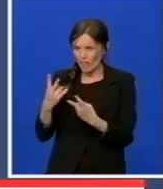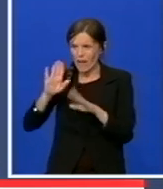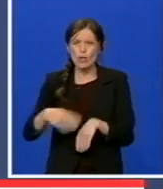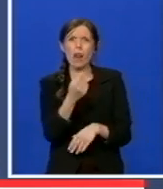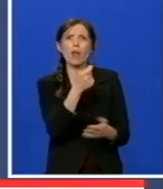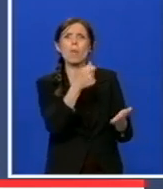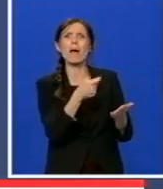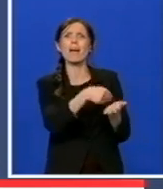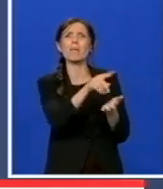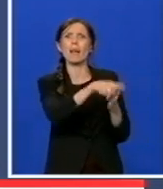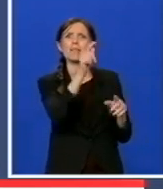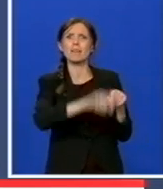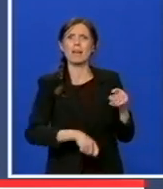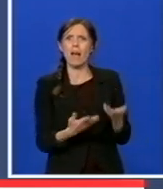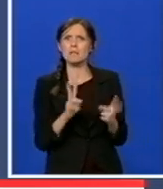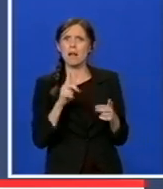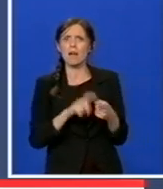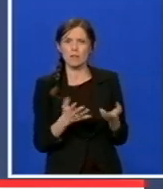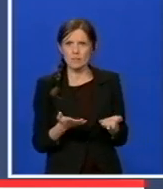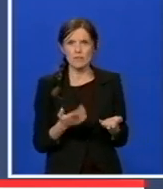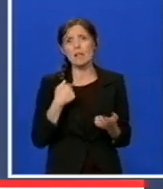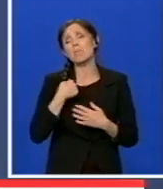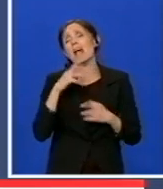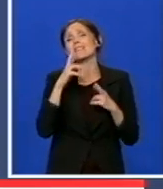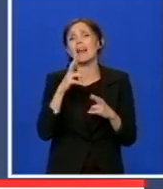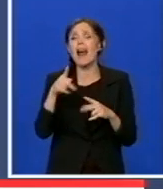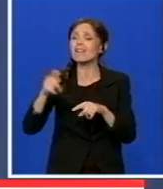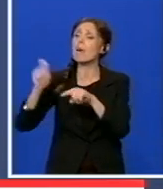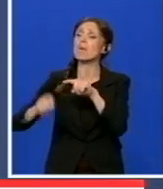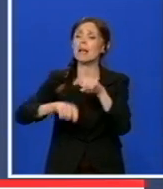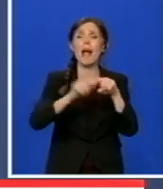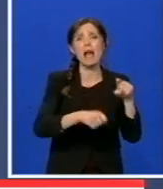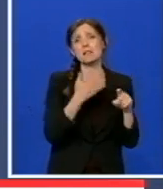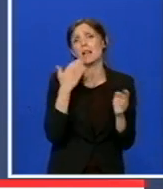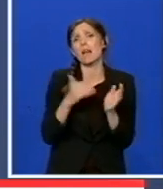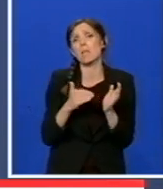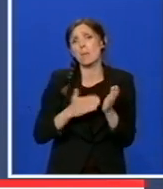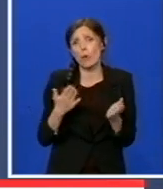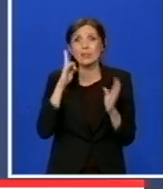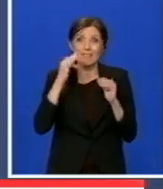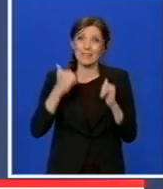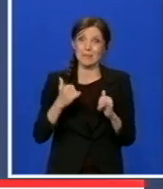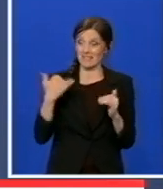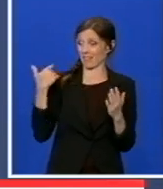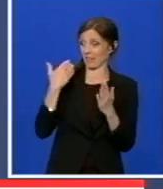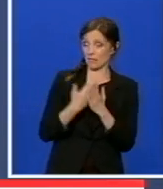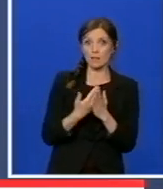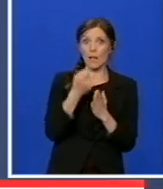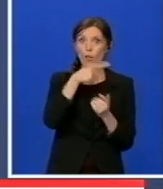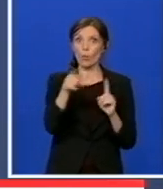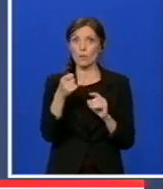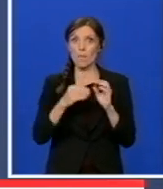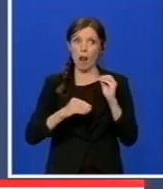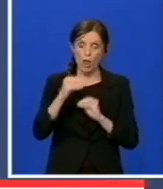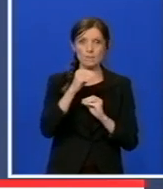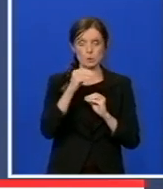na kraju krajeva nadam da nam neće ni biti potrebna. Vidimo da smo svi postali odgovorni, da smo svi postali svesni da